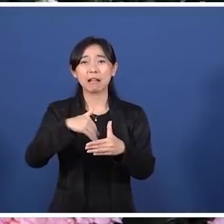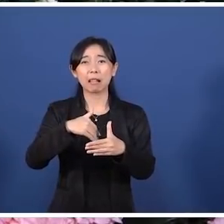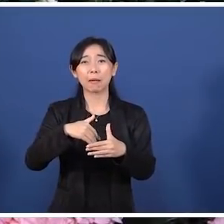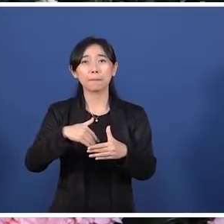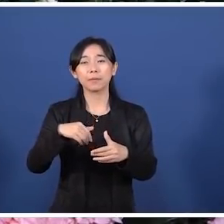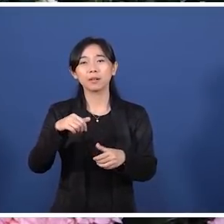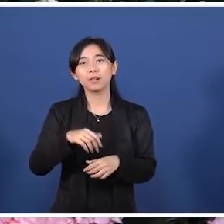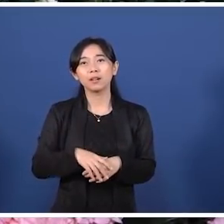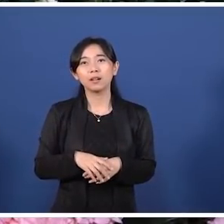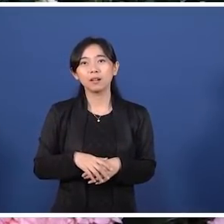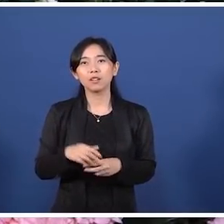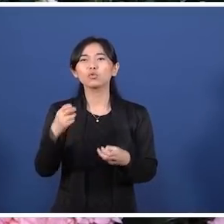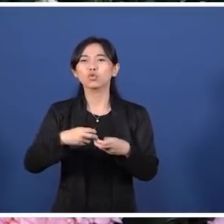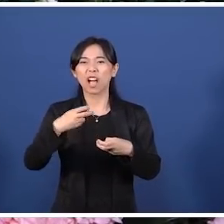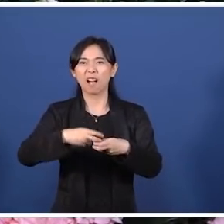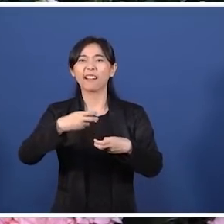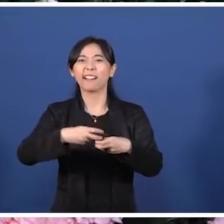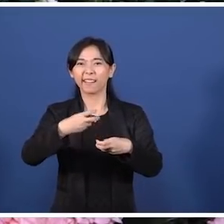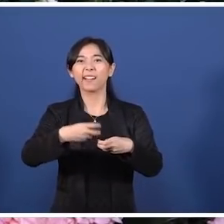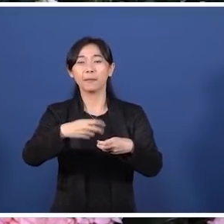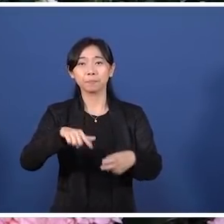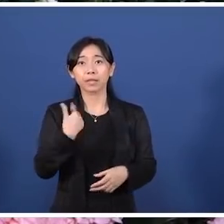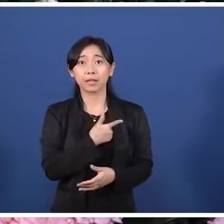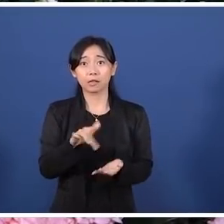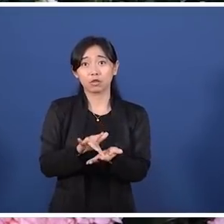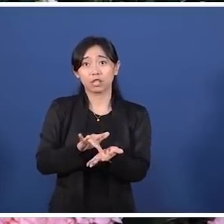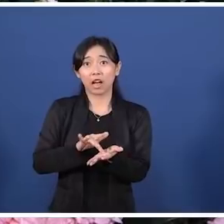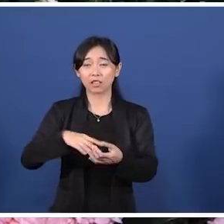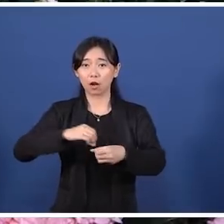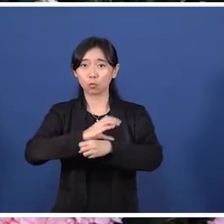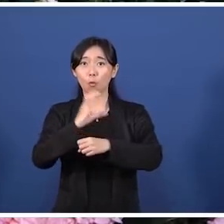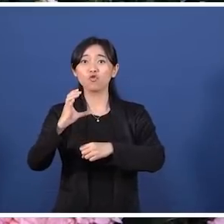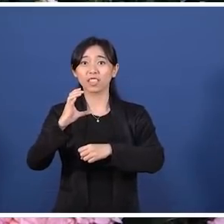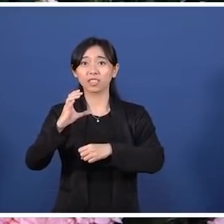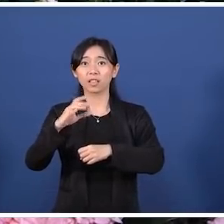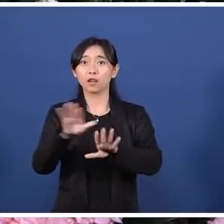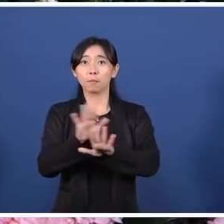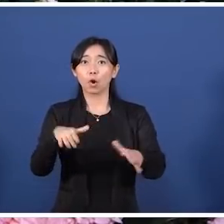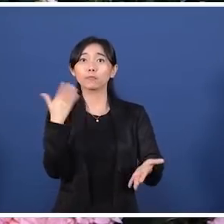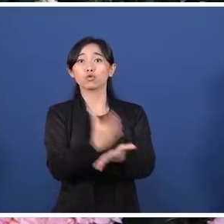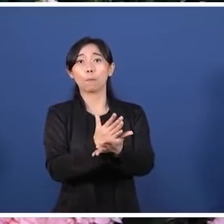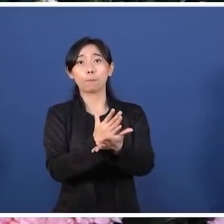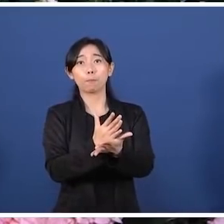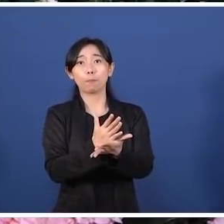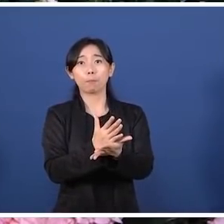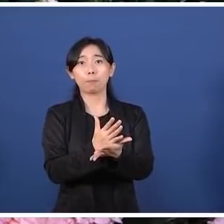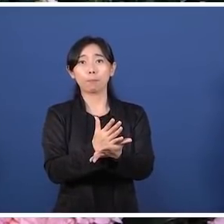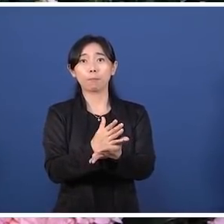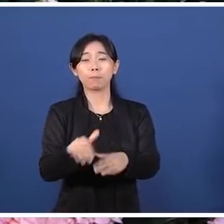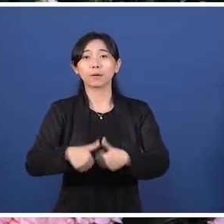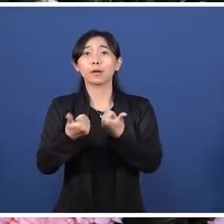normal. Ketika kita masih ada di tengah-tengah pandemi yang belum 100%